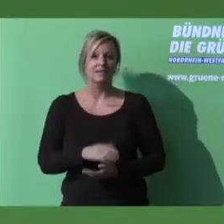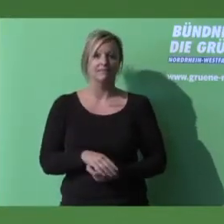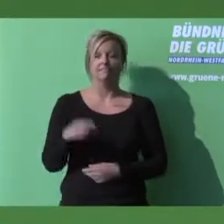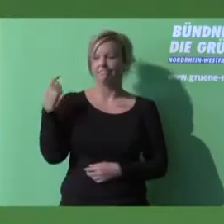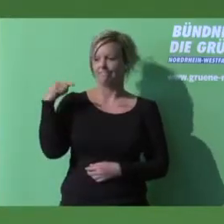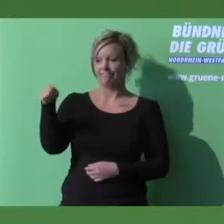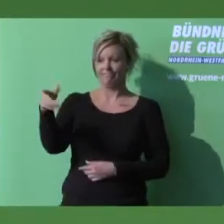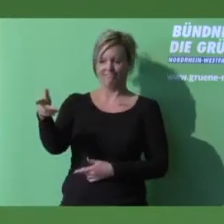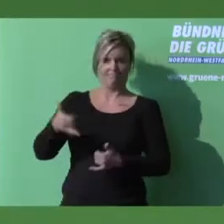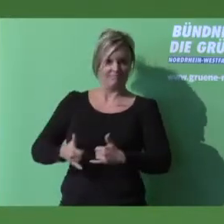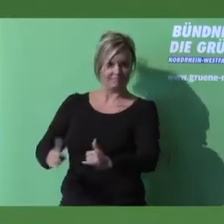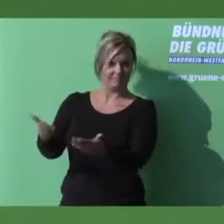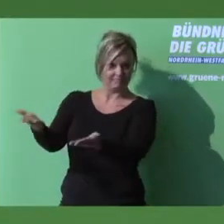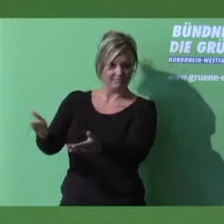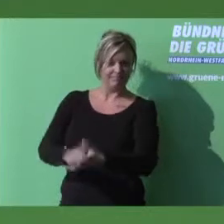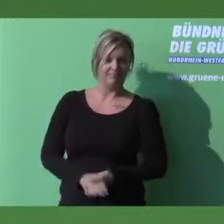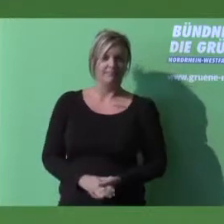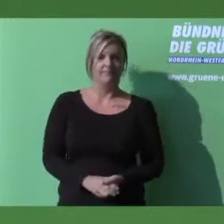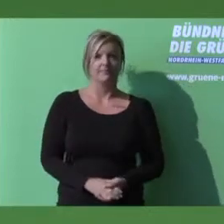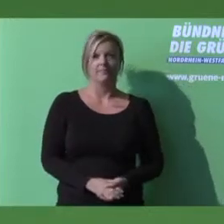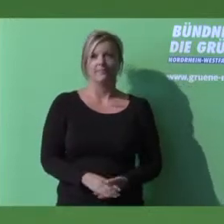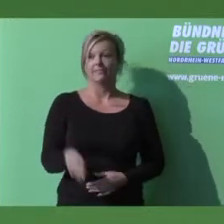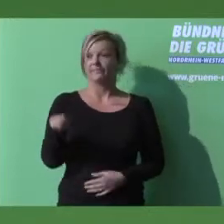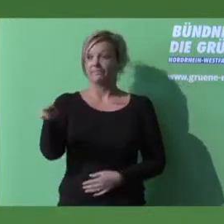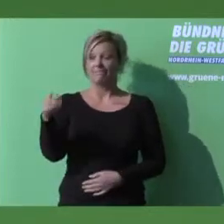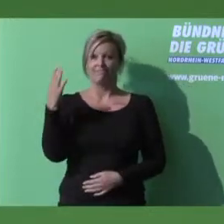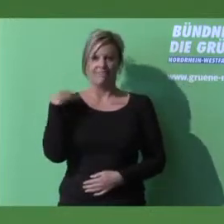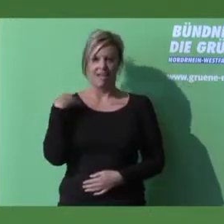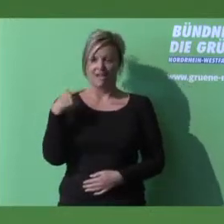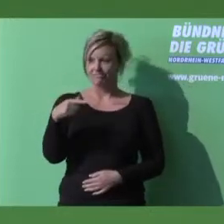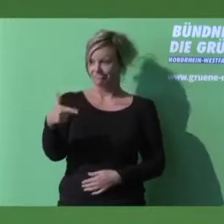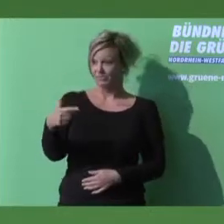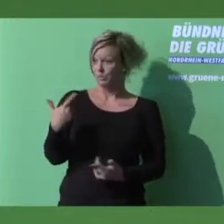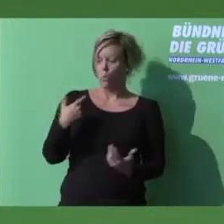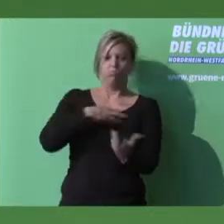noch ungeklärte Verhältnisse gibt, wie die denn nun miteinander stehen.